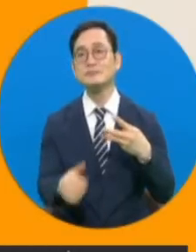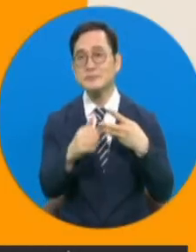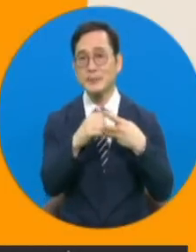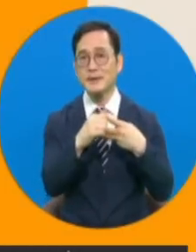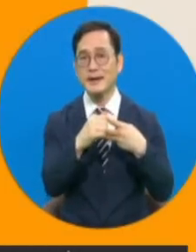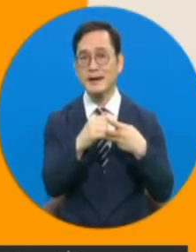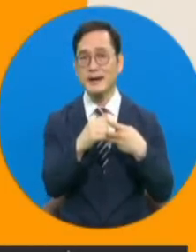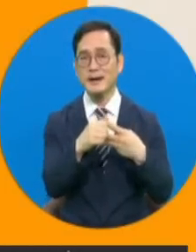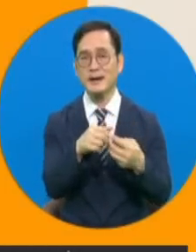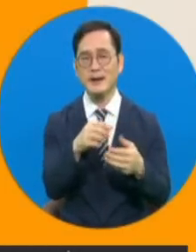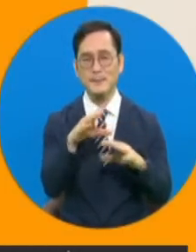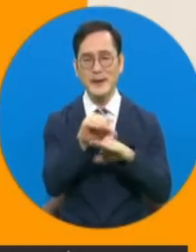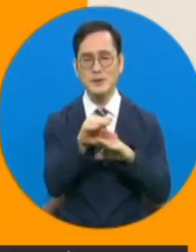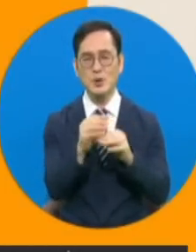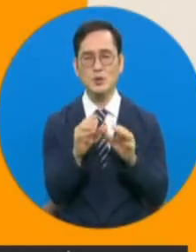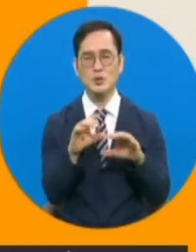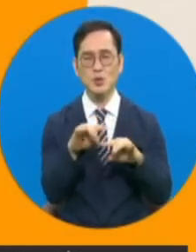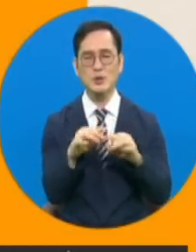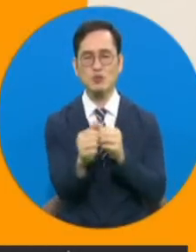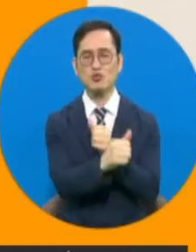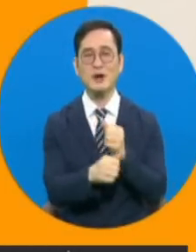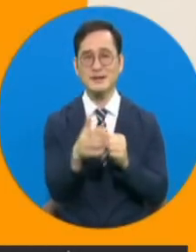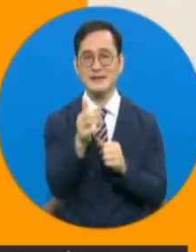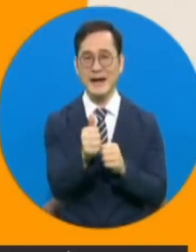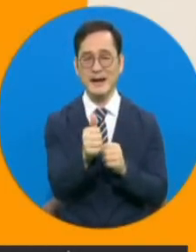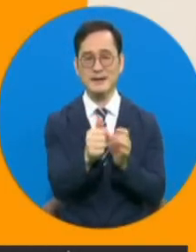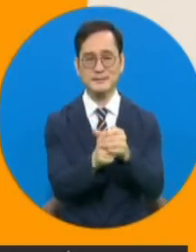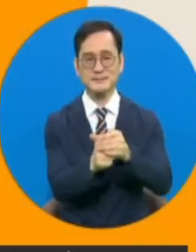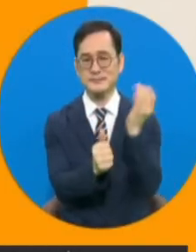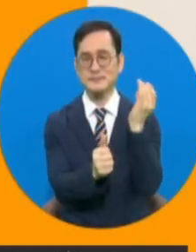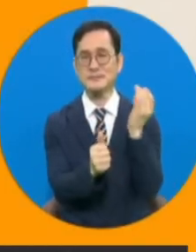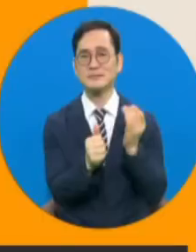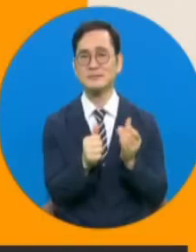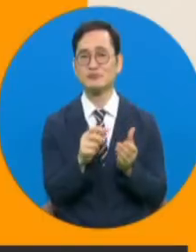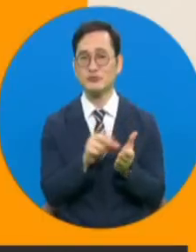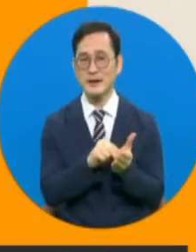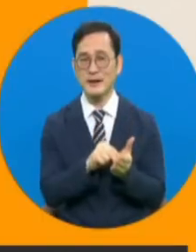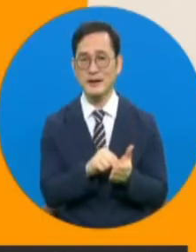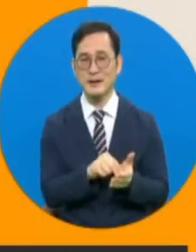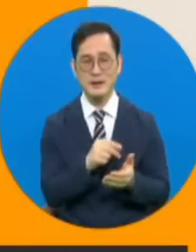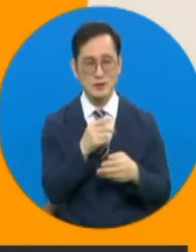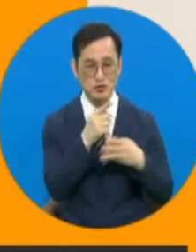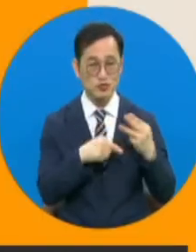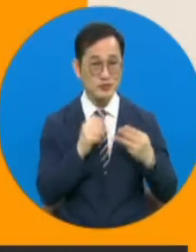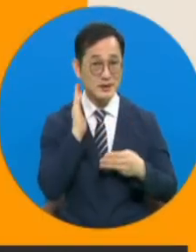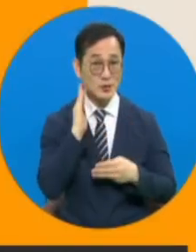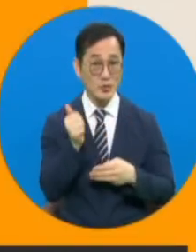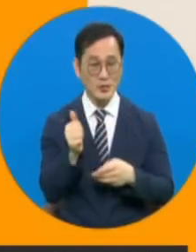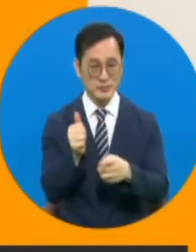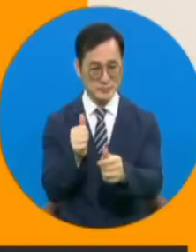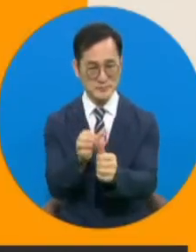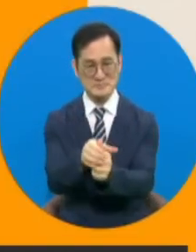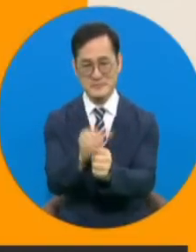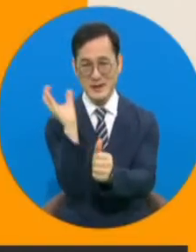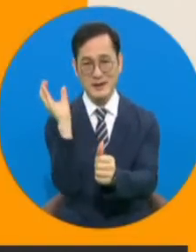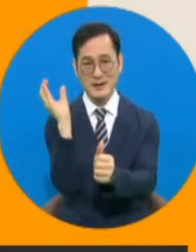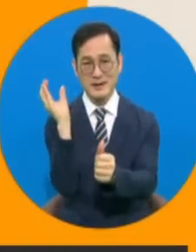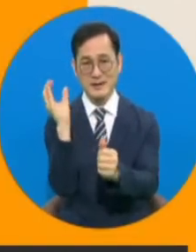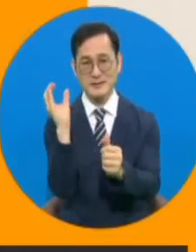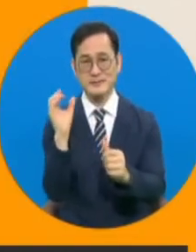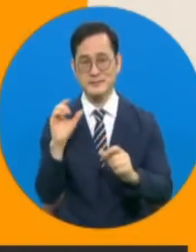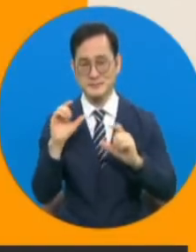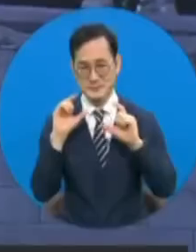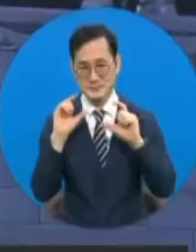첫 번째 핫삼은 한상혁 광통위원장 면직 논란입니다 윤성열 대통령이 한상혁 방통통신위원회 위원장 면직하는